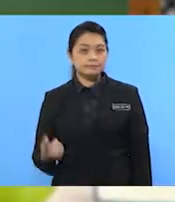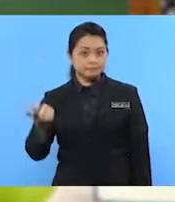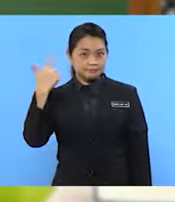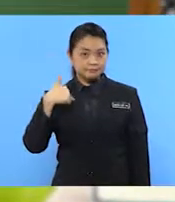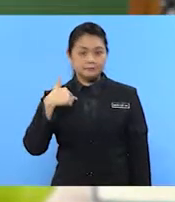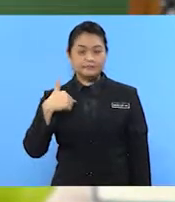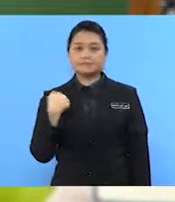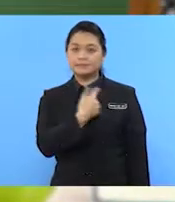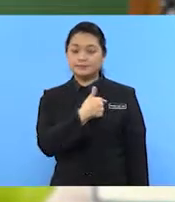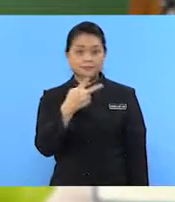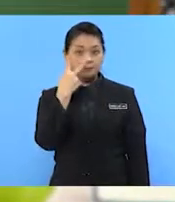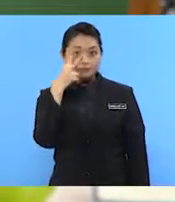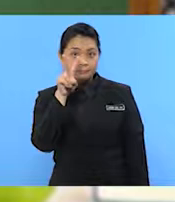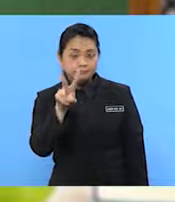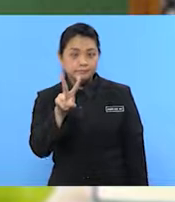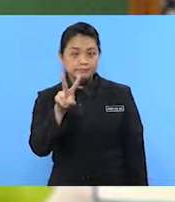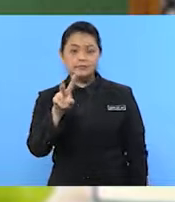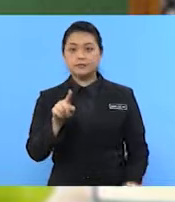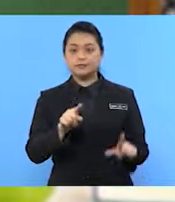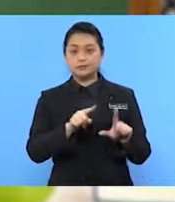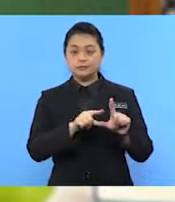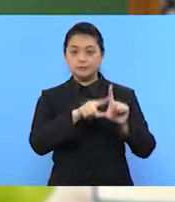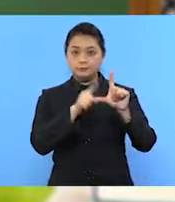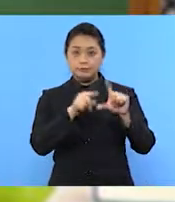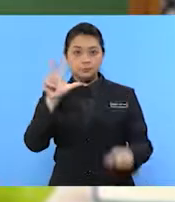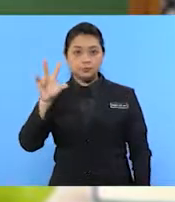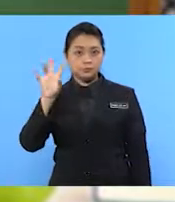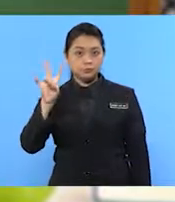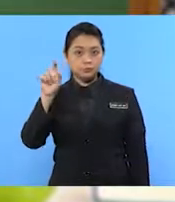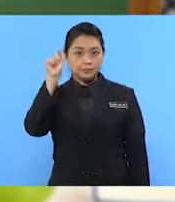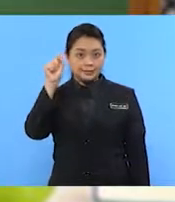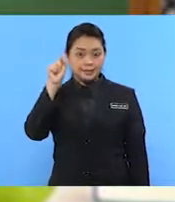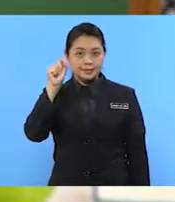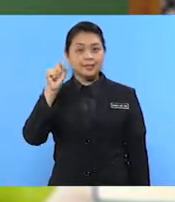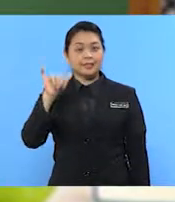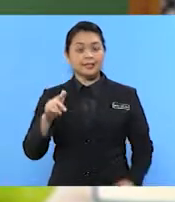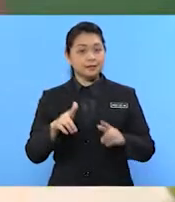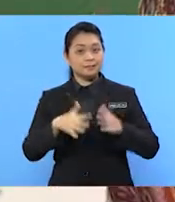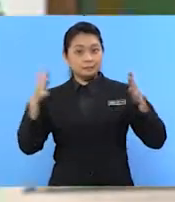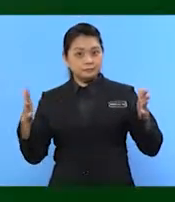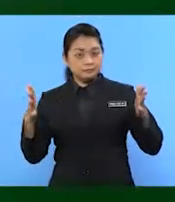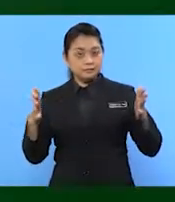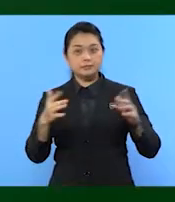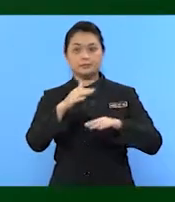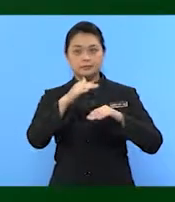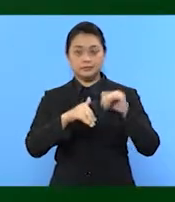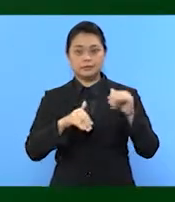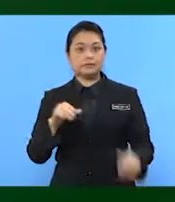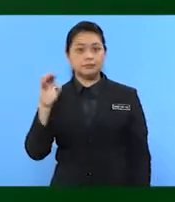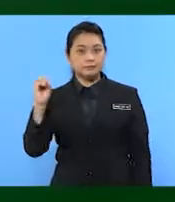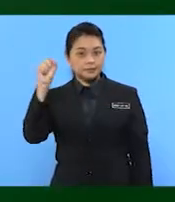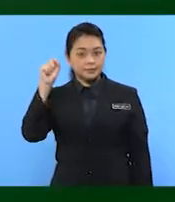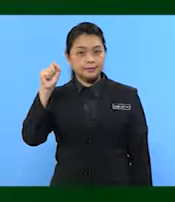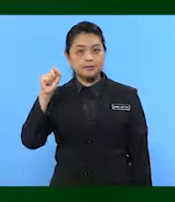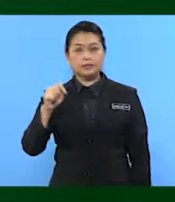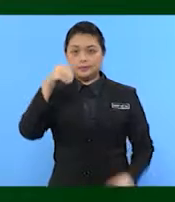Marilah kita perhatikan sudut 37 darjah yang lebih besar daripada kosong darjah dalam